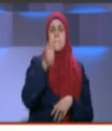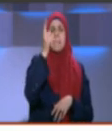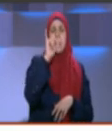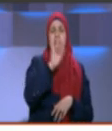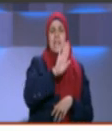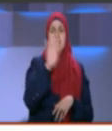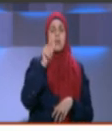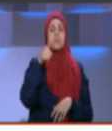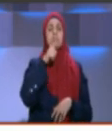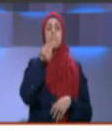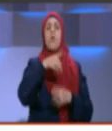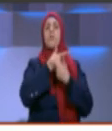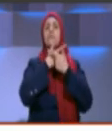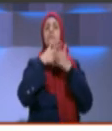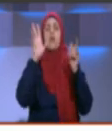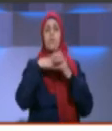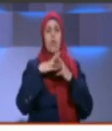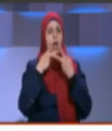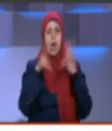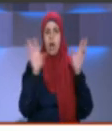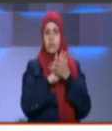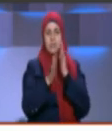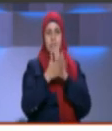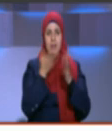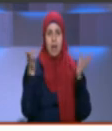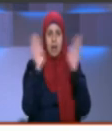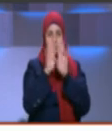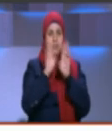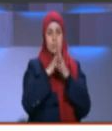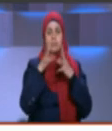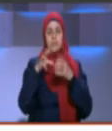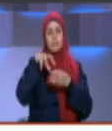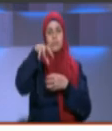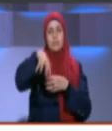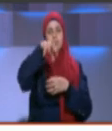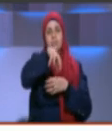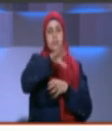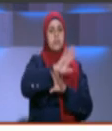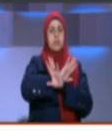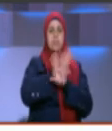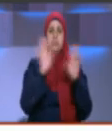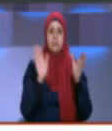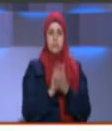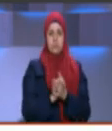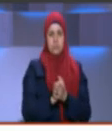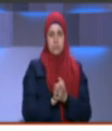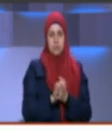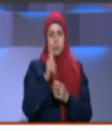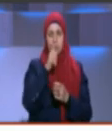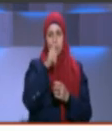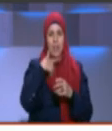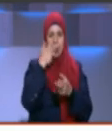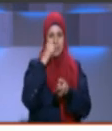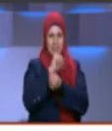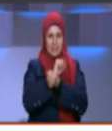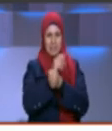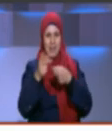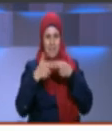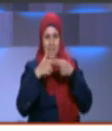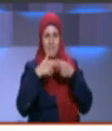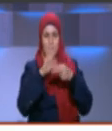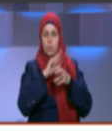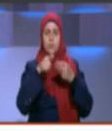صحيح. تخرج من منطقة الحمراء، المنطقة الحمراء، إلى المنطقة البرتقالية،